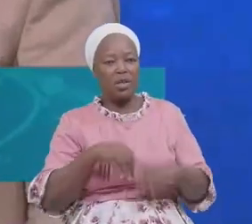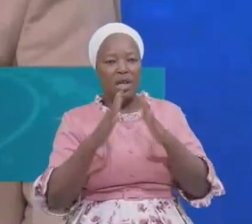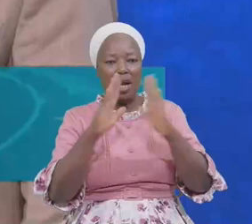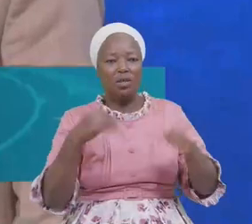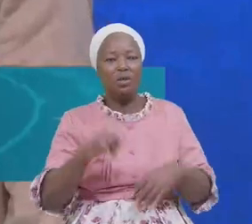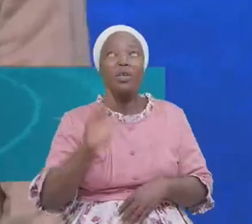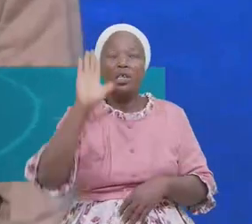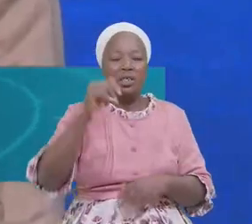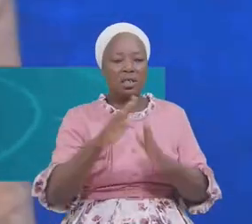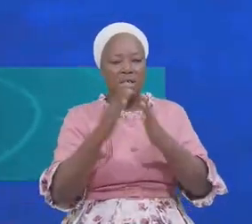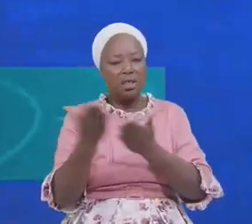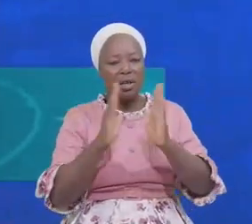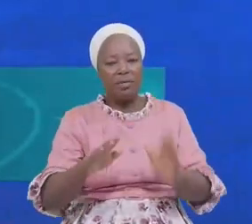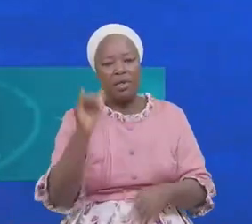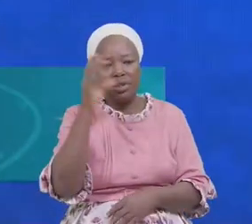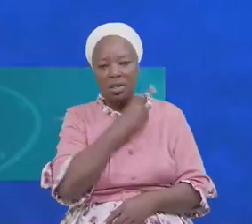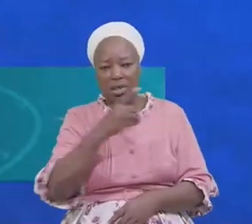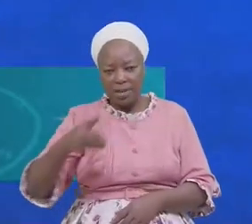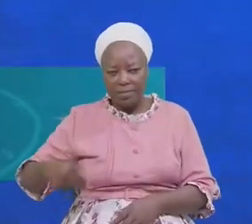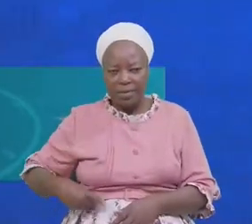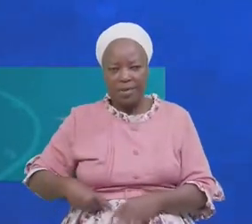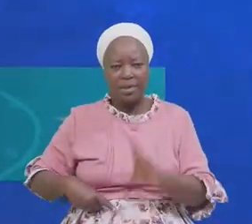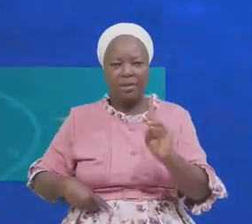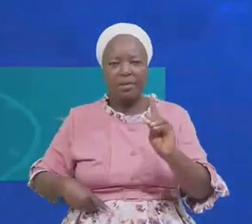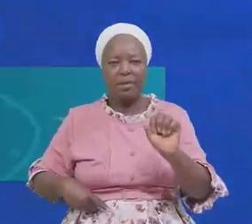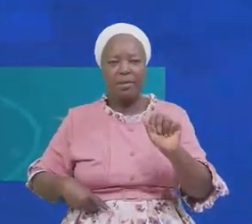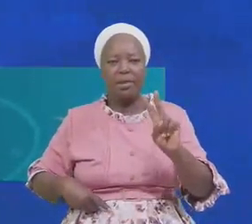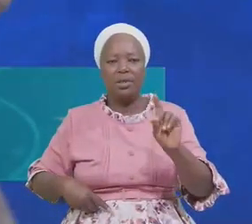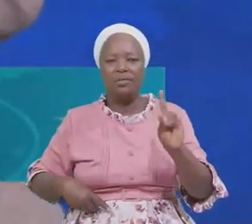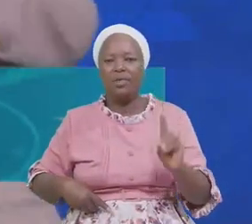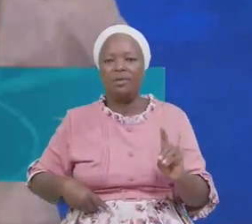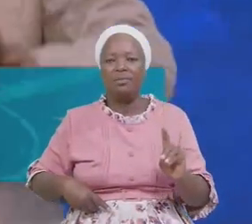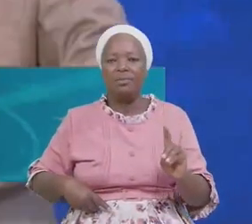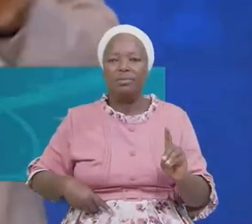Verset 69, et il nous a suscité un puissant sauveur dans la maison de David, son serviteur.